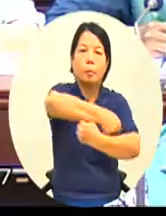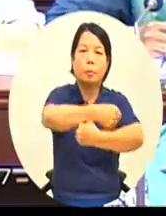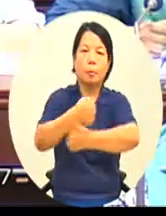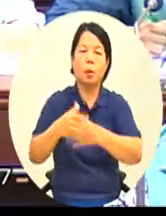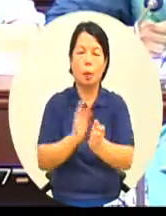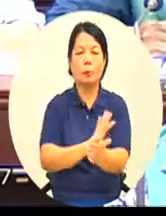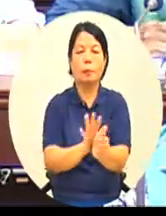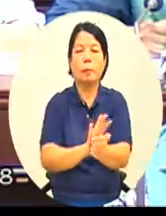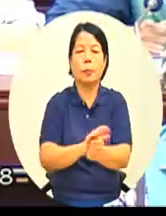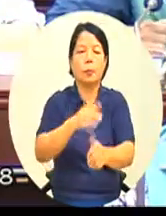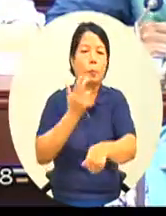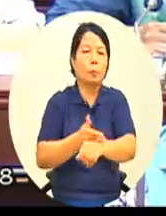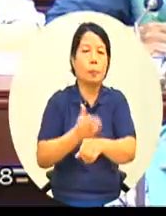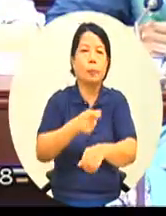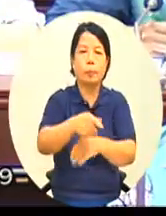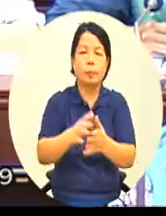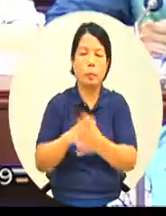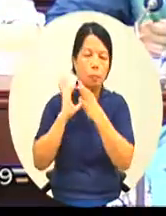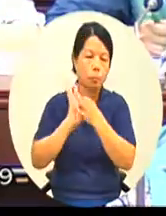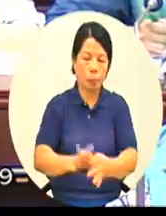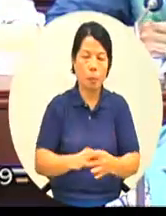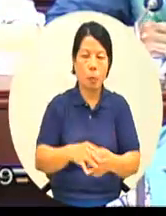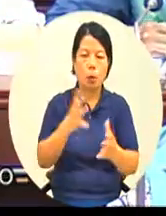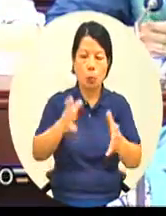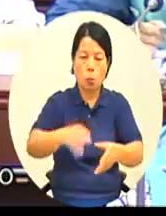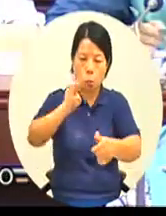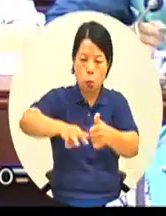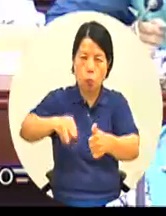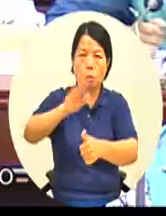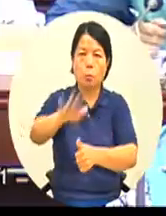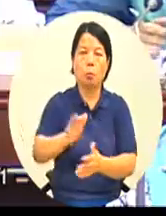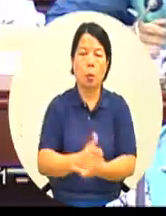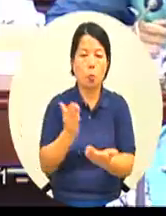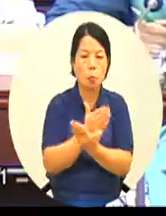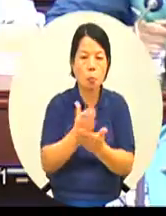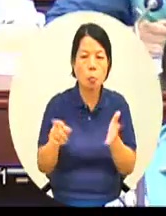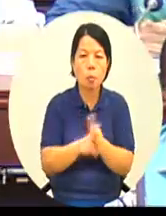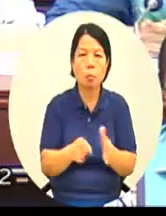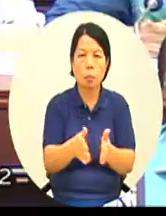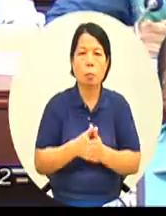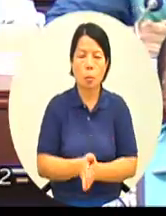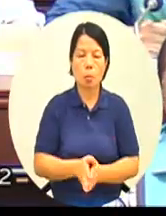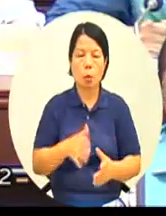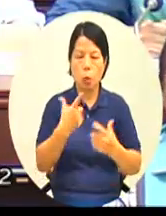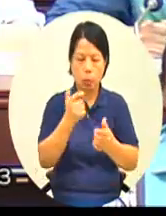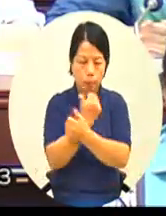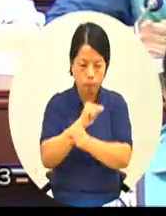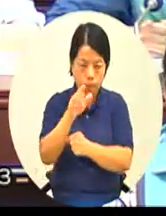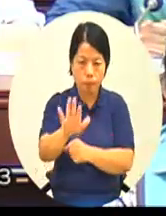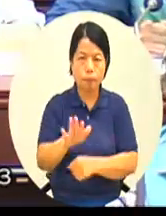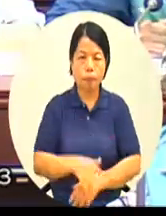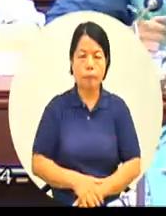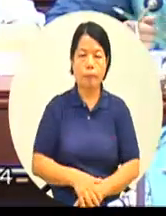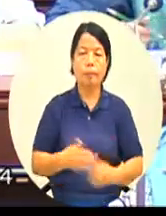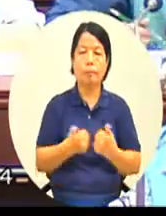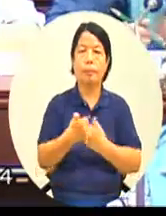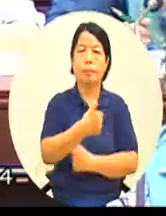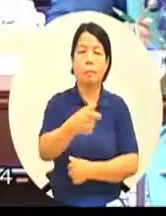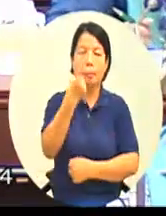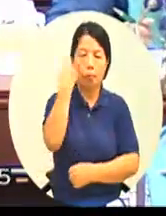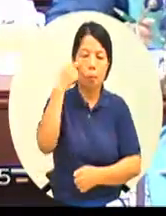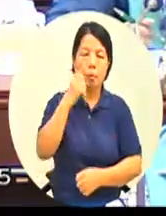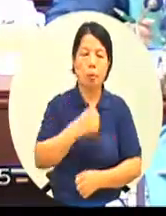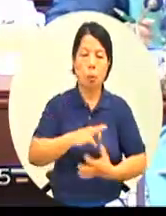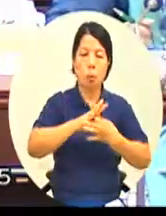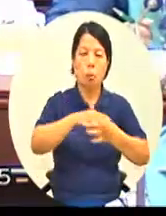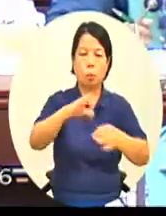巧，其实这个持续都有在办相关的训练，甚至评鉴的时候也都有非常多的考量。像昨天议员也有在关心，连整